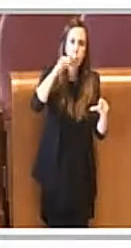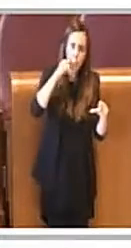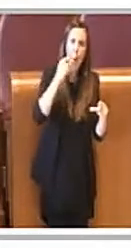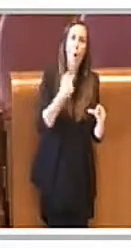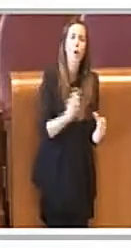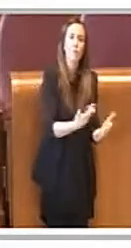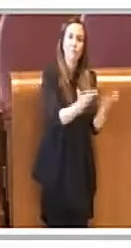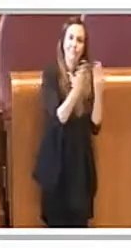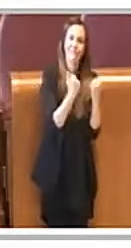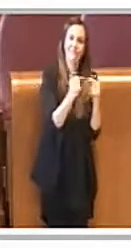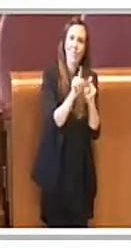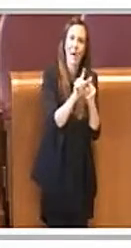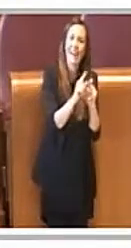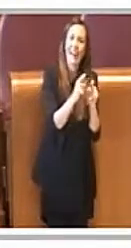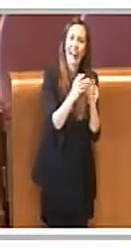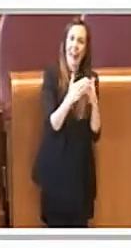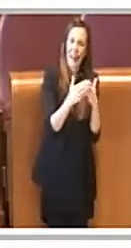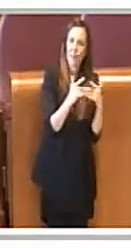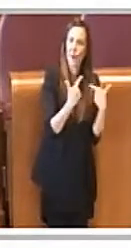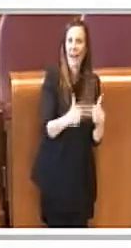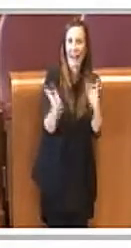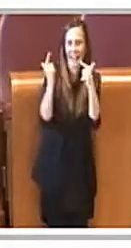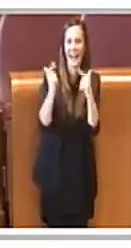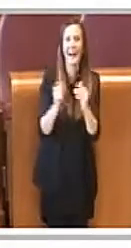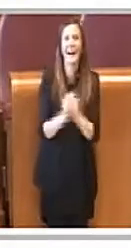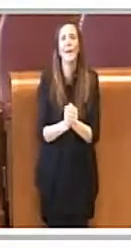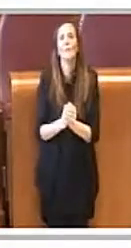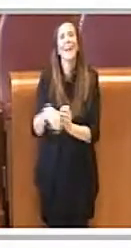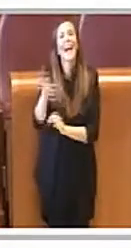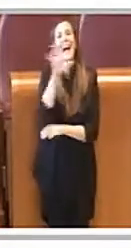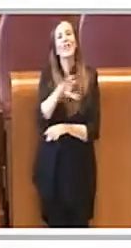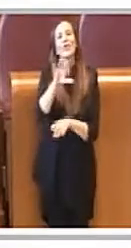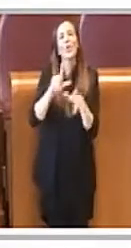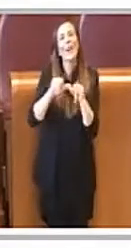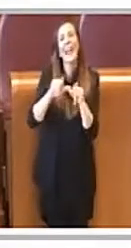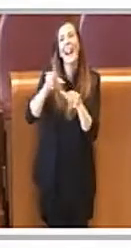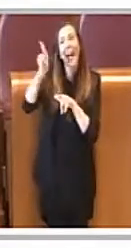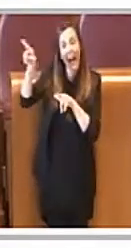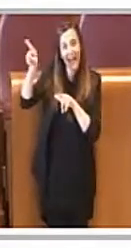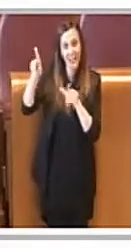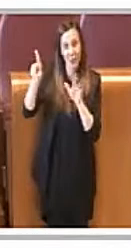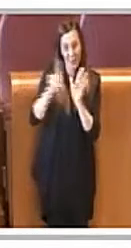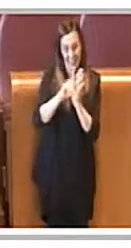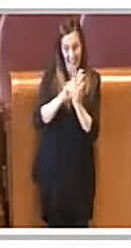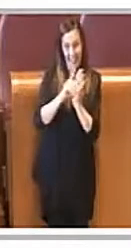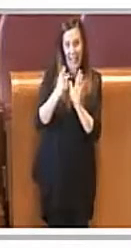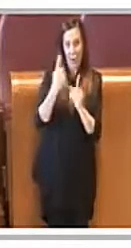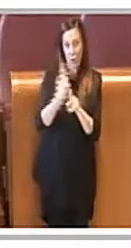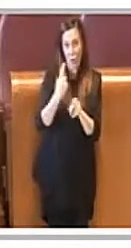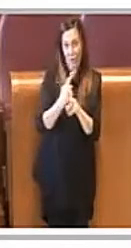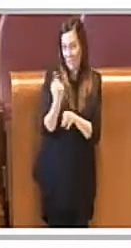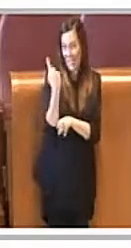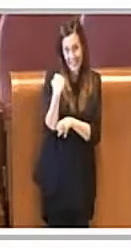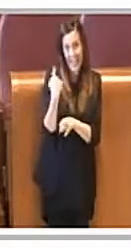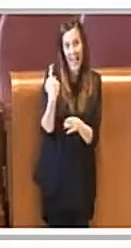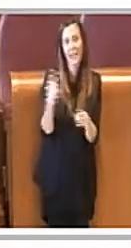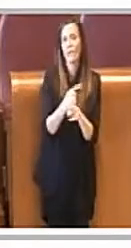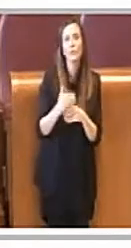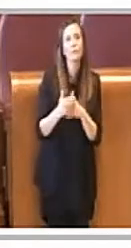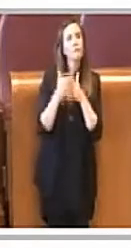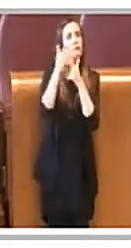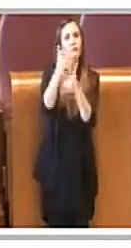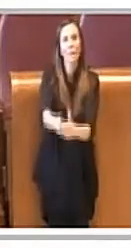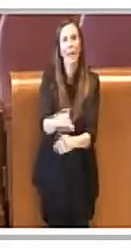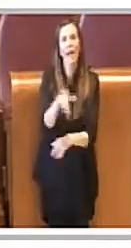riapertura, determinato dall'ultimo decreto che poi la Regione Lazio ha differito al 20 aprile. Però ecco,